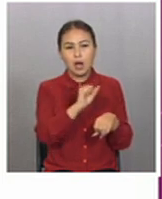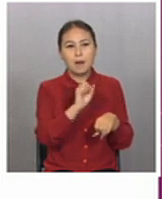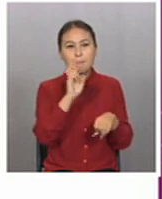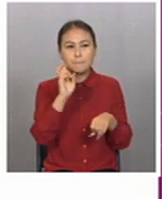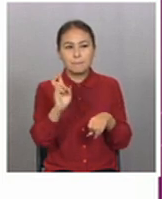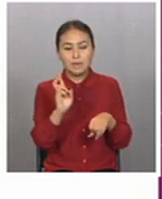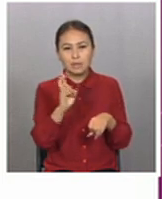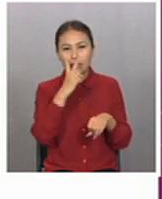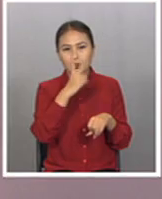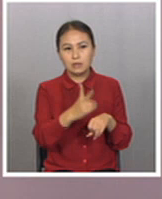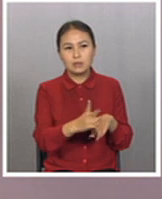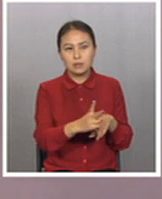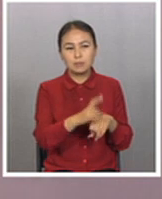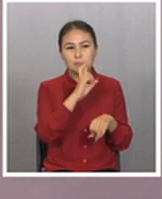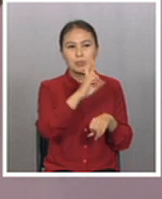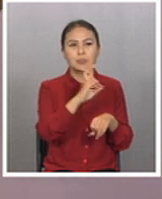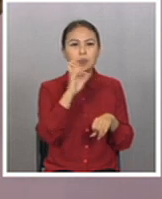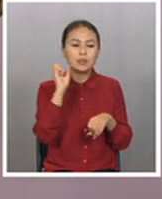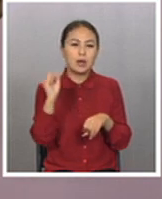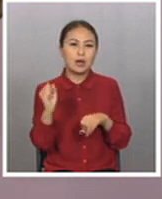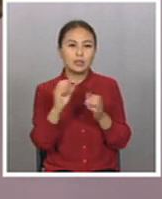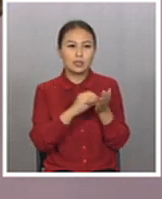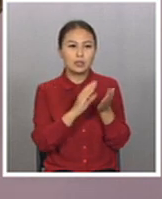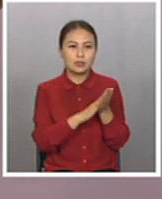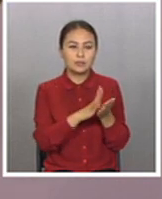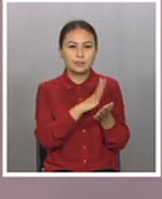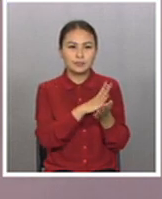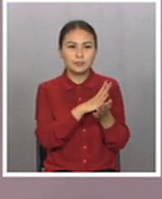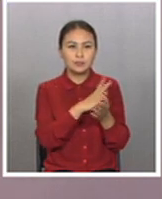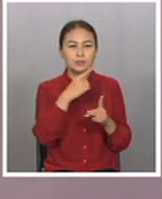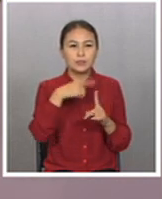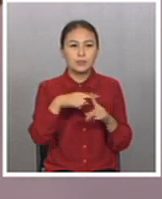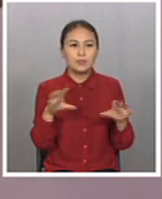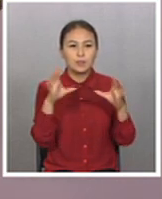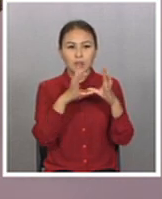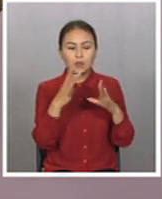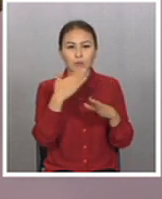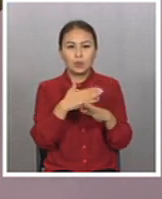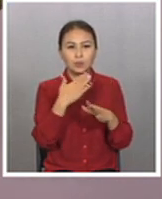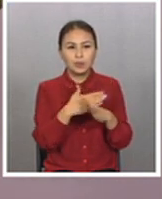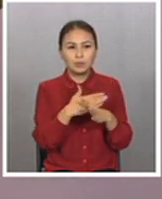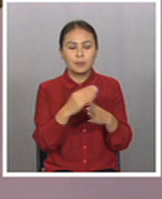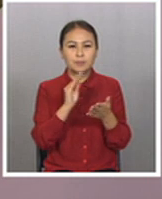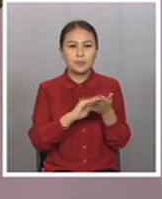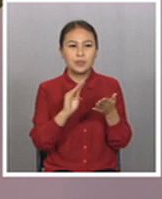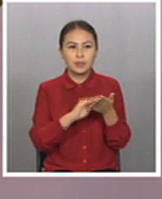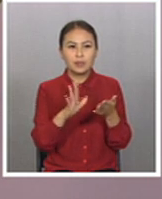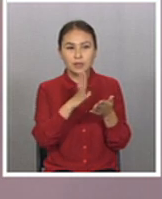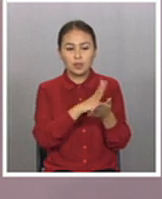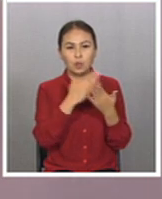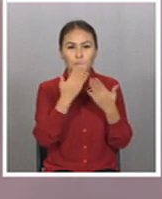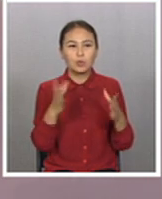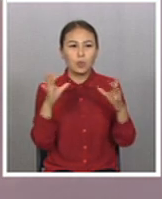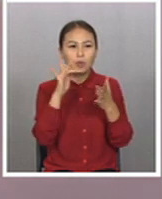жиынын қарастырдық. В мен А жиынын қарастырдық. Қиылысқан дөңгелектің көмегімен бейнеледік және